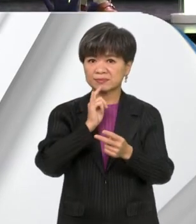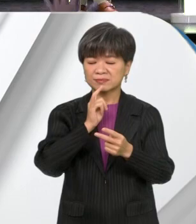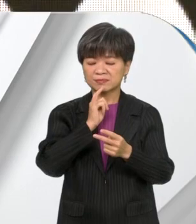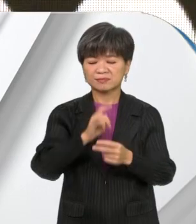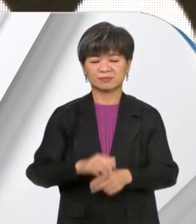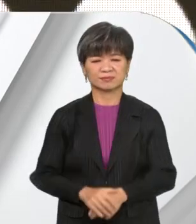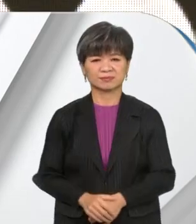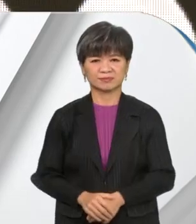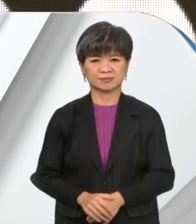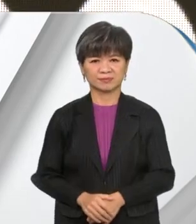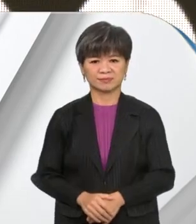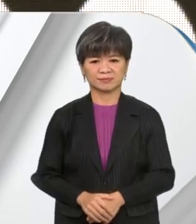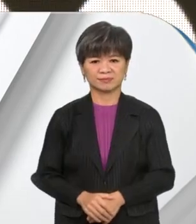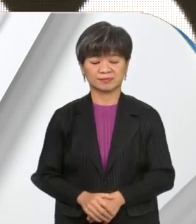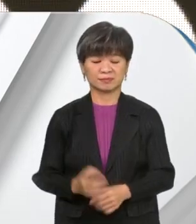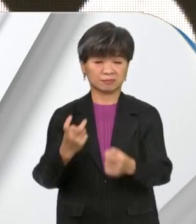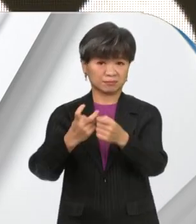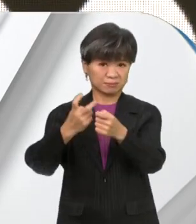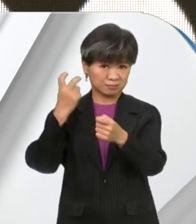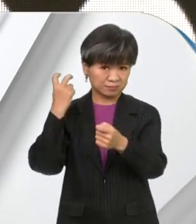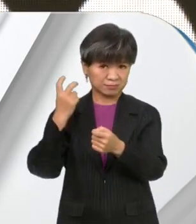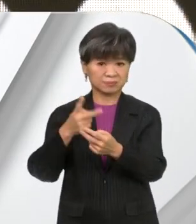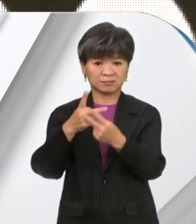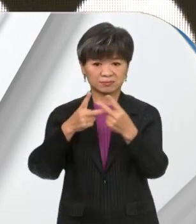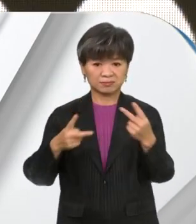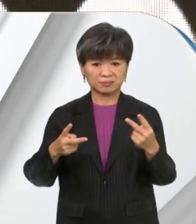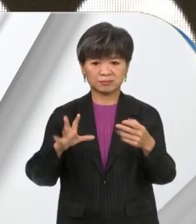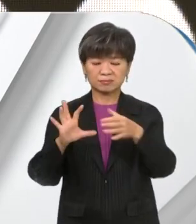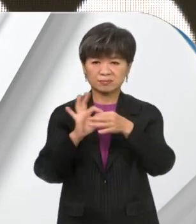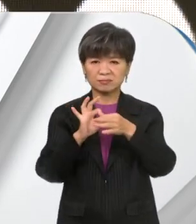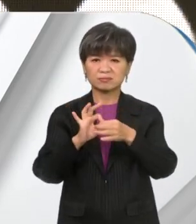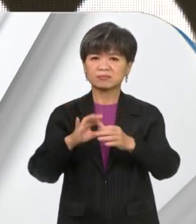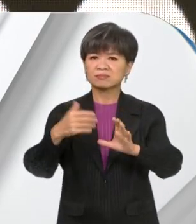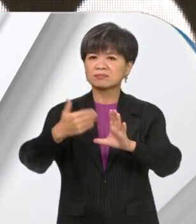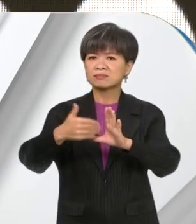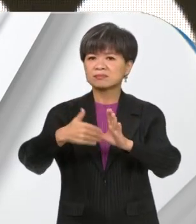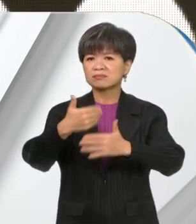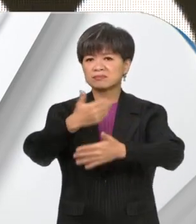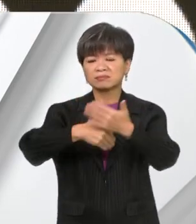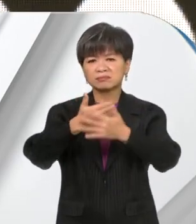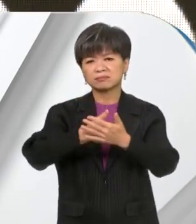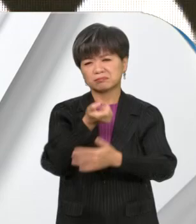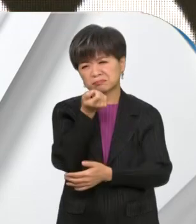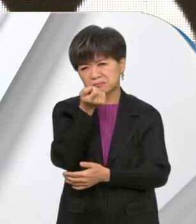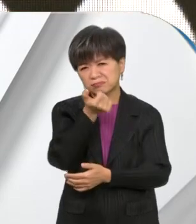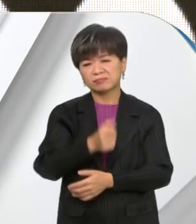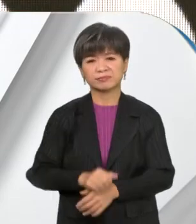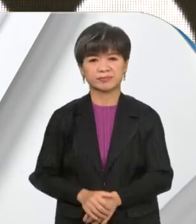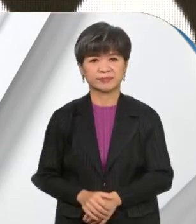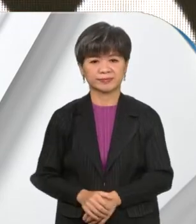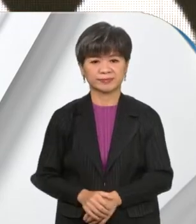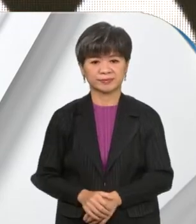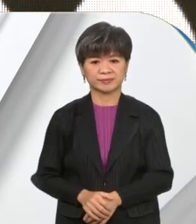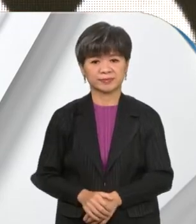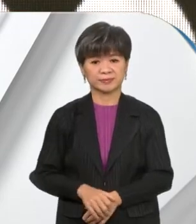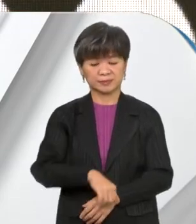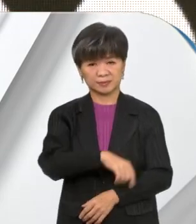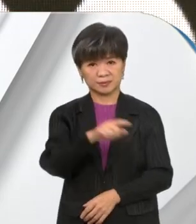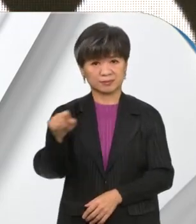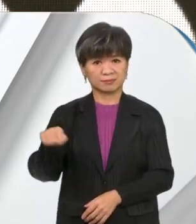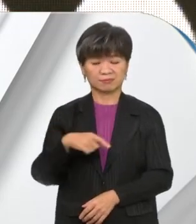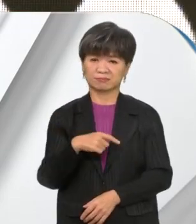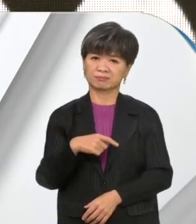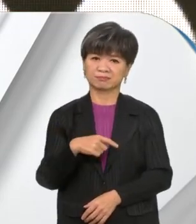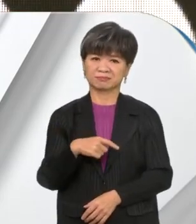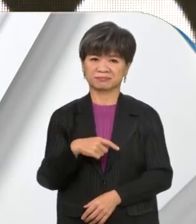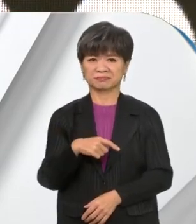日。 20年前在客家有关的影视娱乐还不普及的时候呢，各位也在